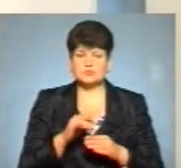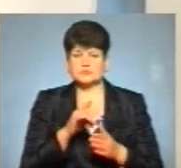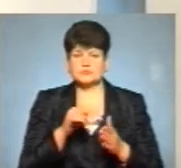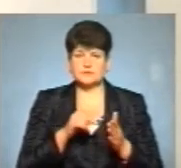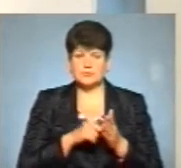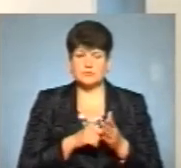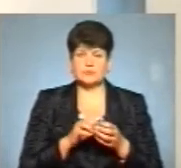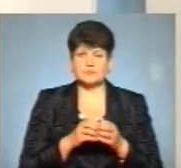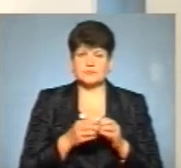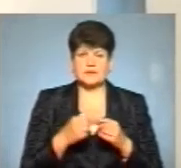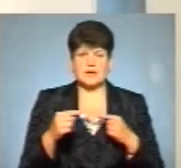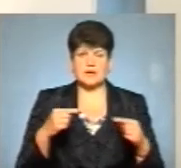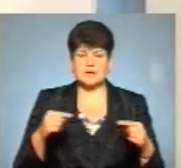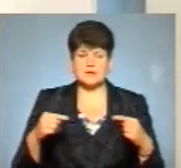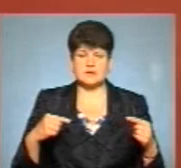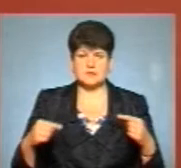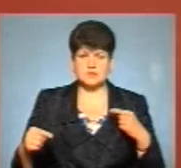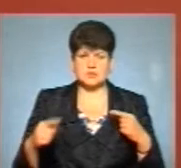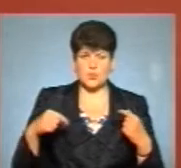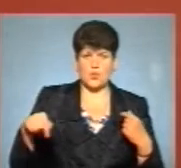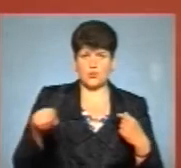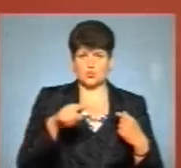і загрозою для інших, для оточуючих його